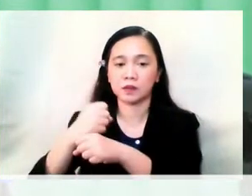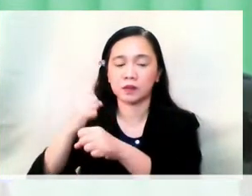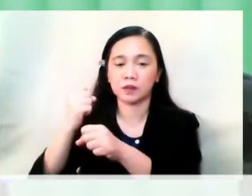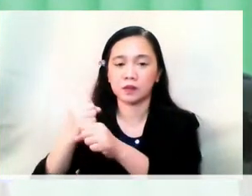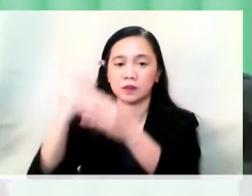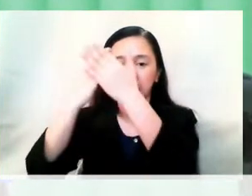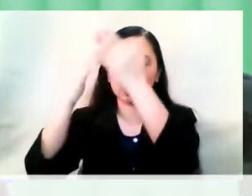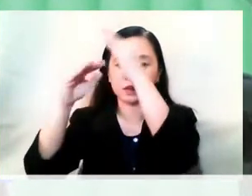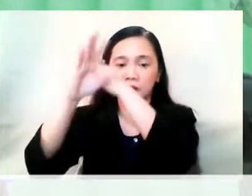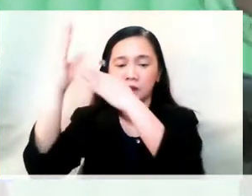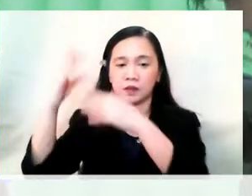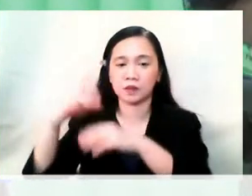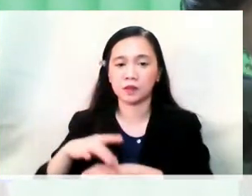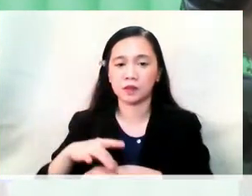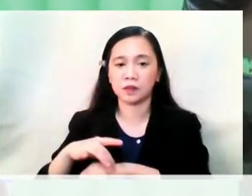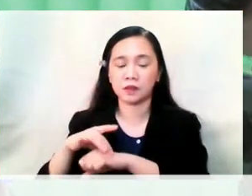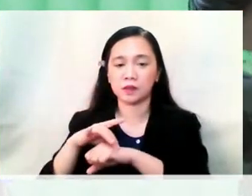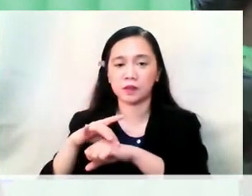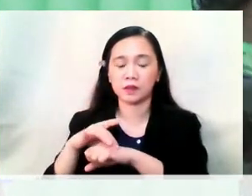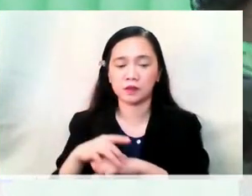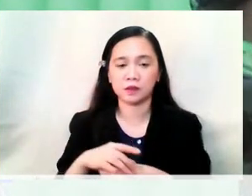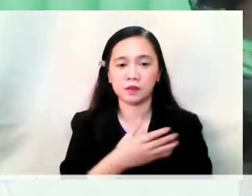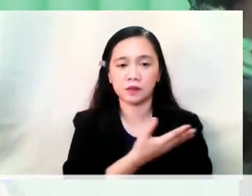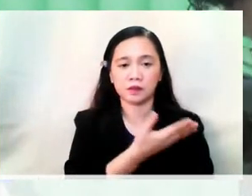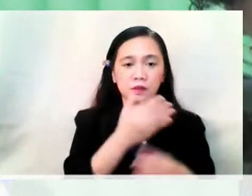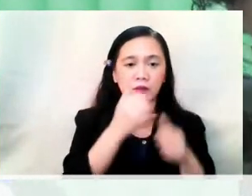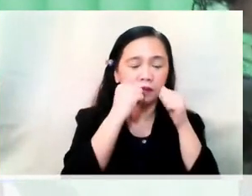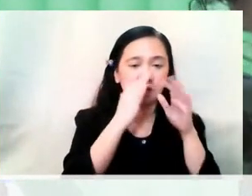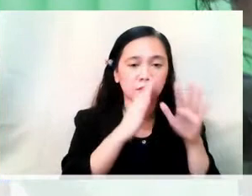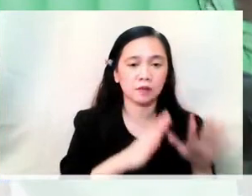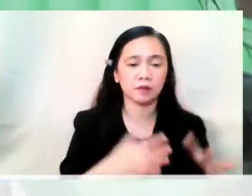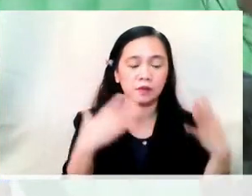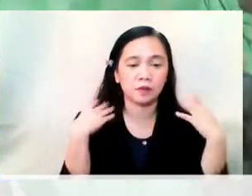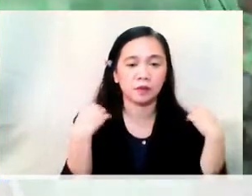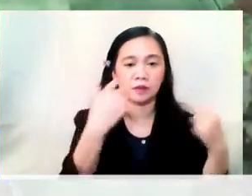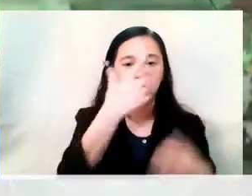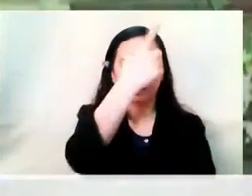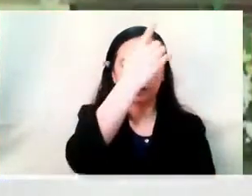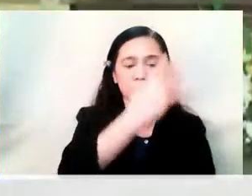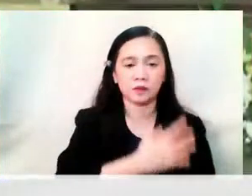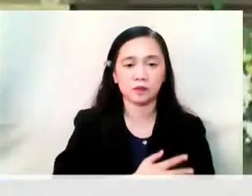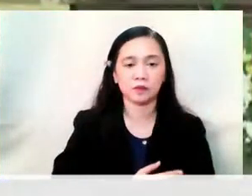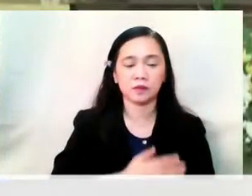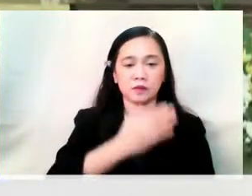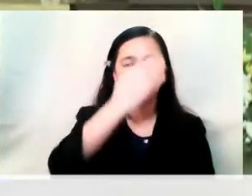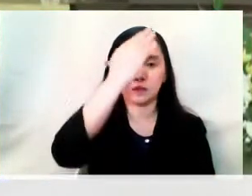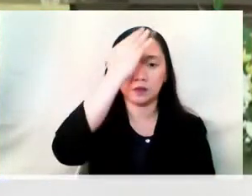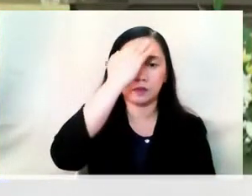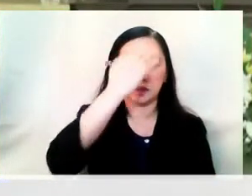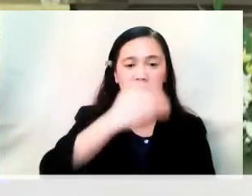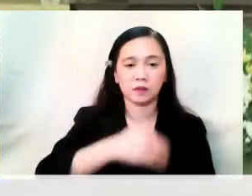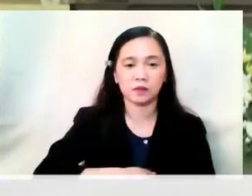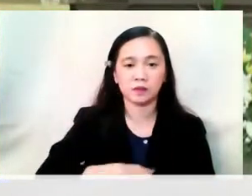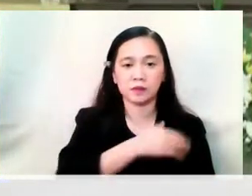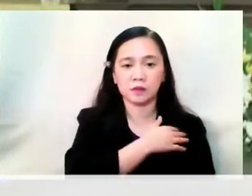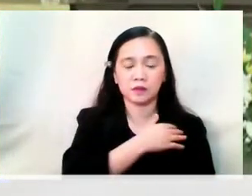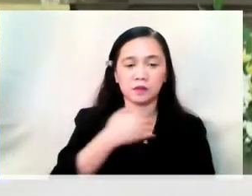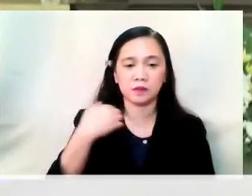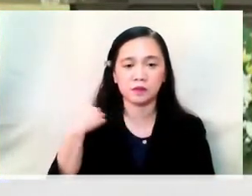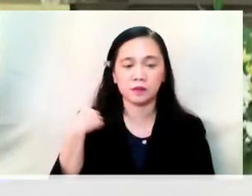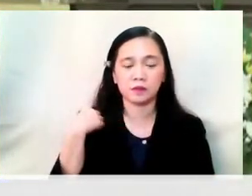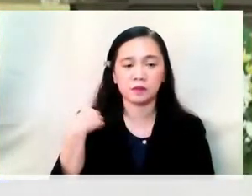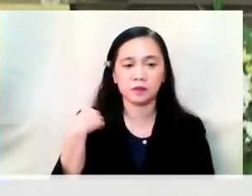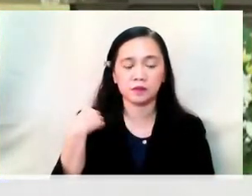sanlibutan. Pagpalain kayong lahat ng ating makapangyarihang Diyos, Ama, Anak,